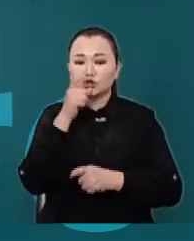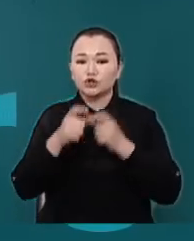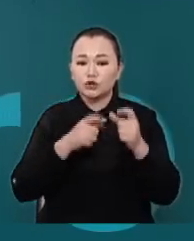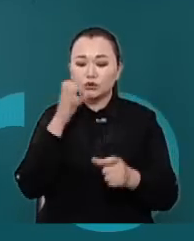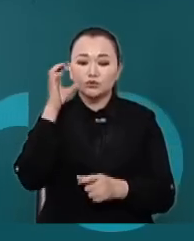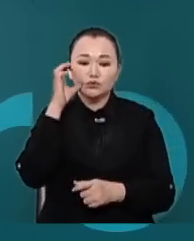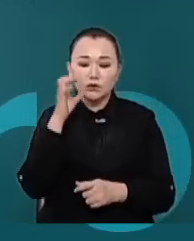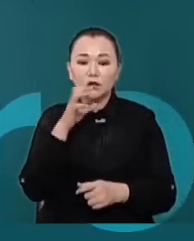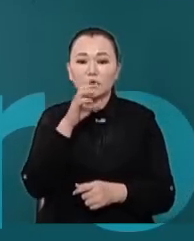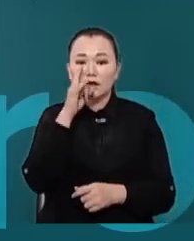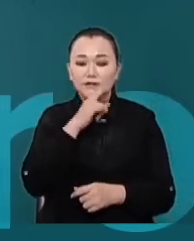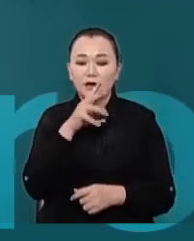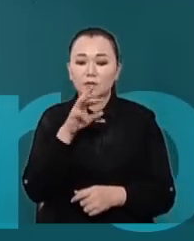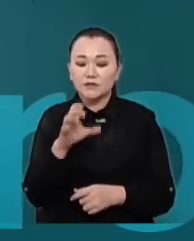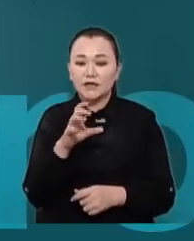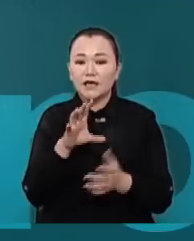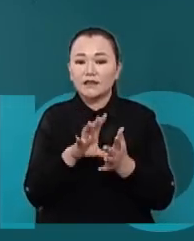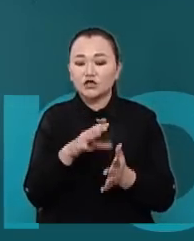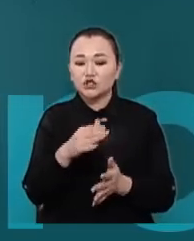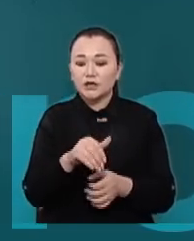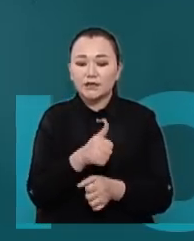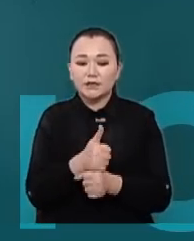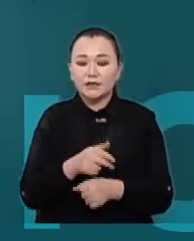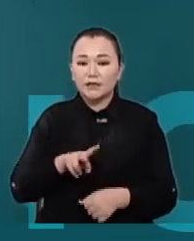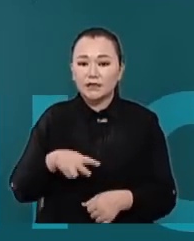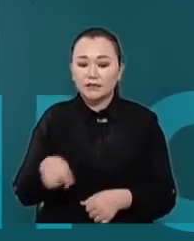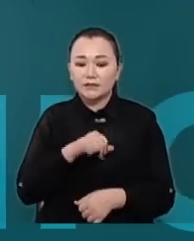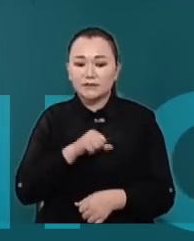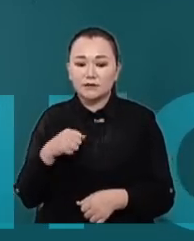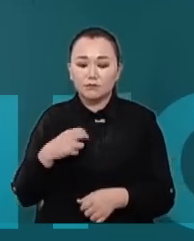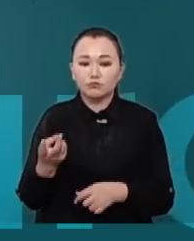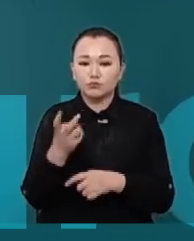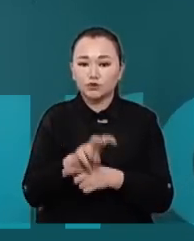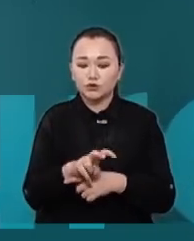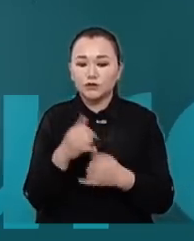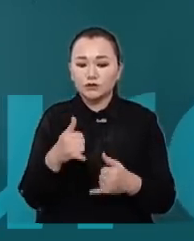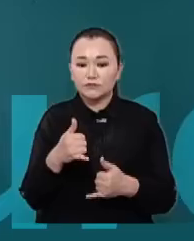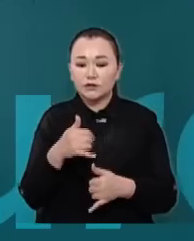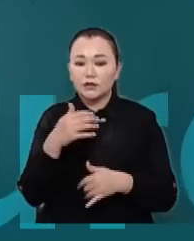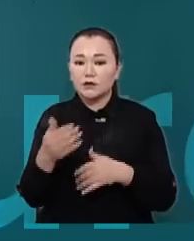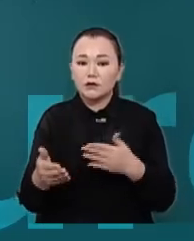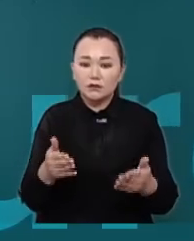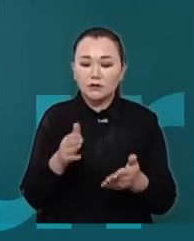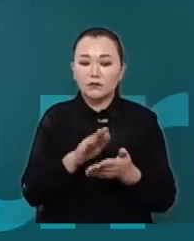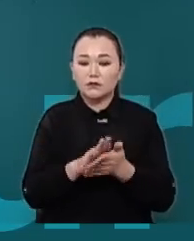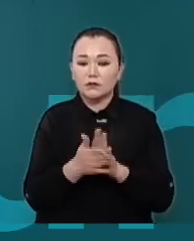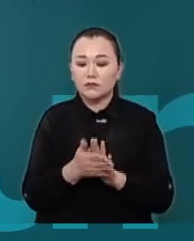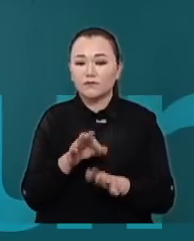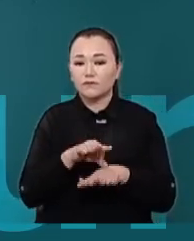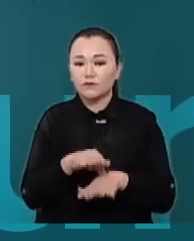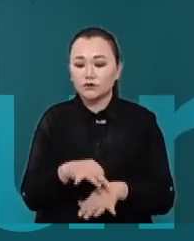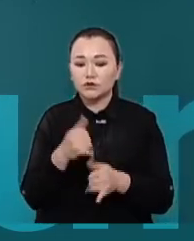тыңдауға Қазақмыс Энерджи компаниясының бас директоры өзі келді. Қазір тараптар келіссөз жүргізіп жатыр,